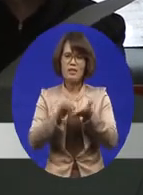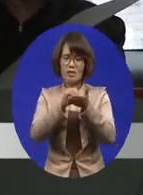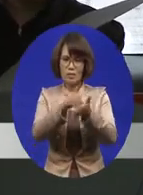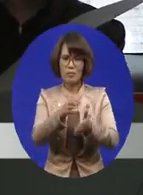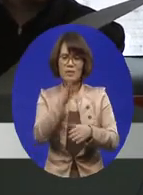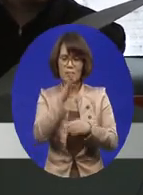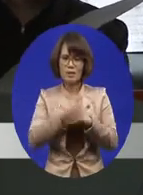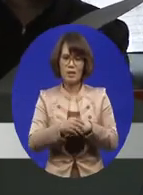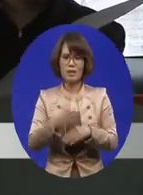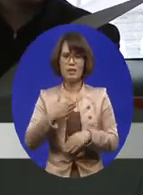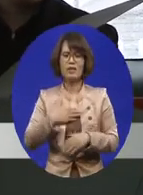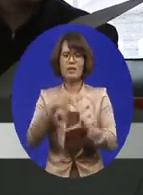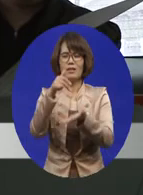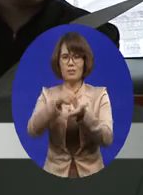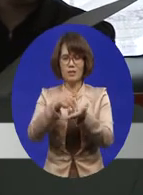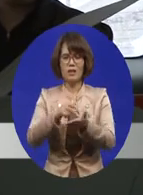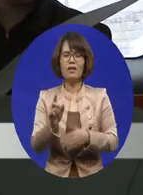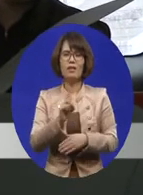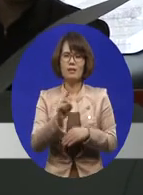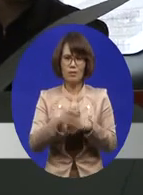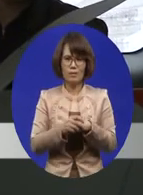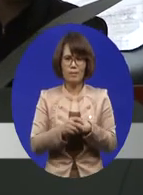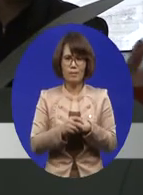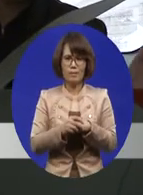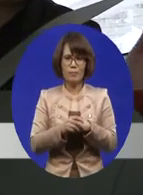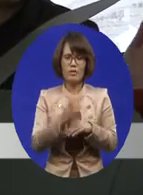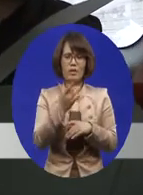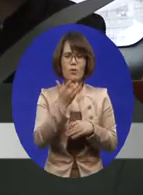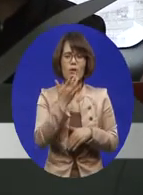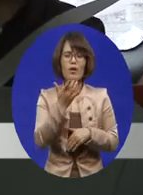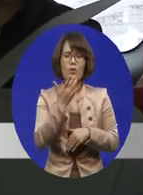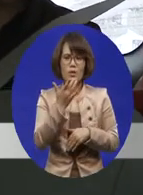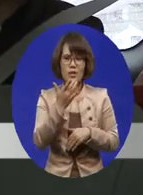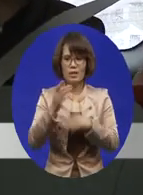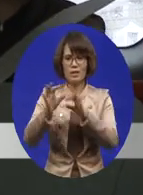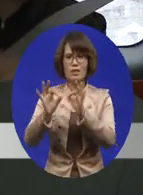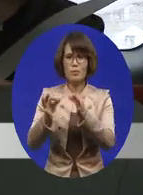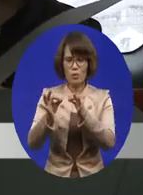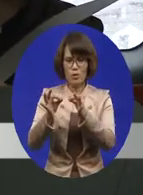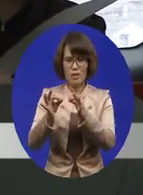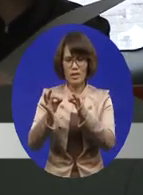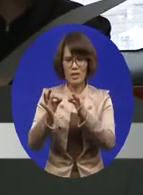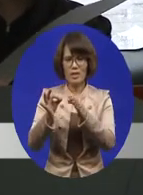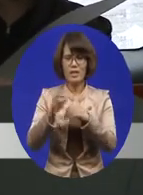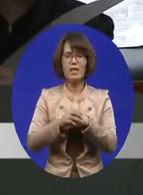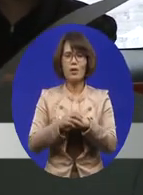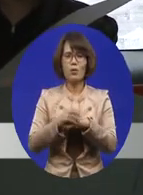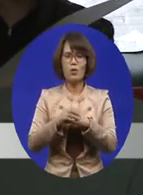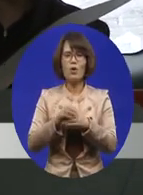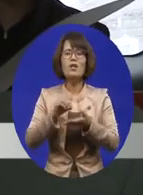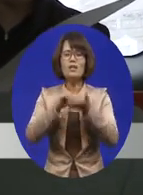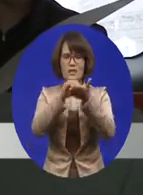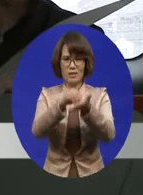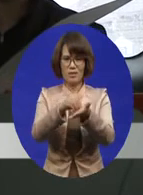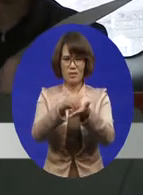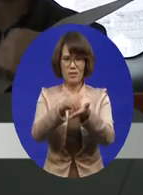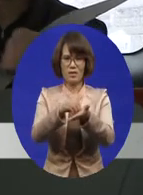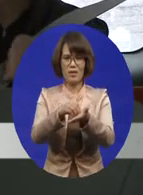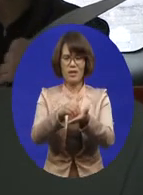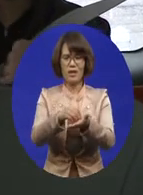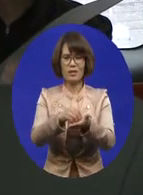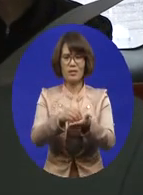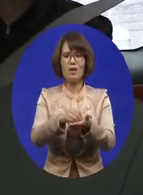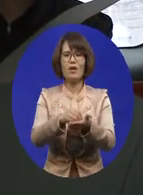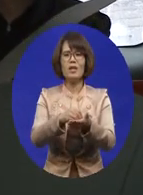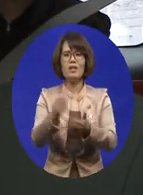이제... 저 같은 경우에는 화요일하고 금요일하고만 이렇게 제한해서 그냥